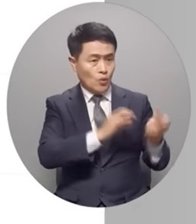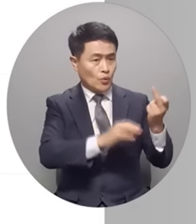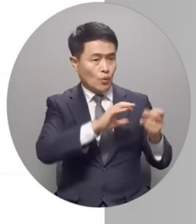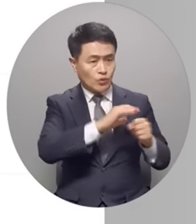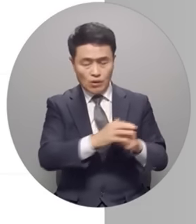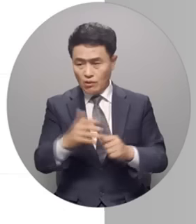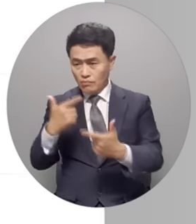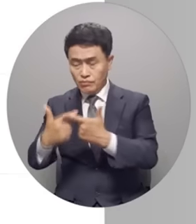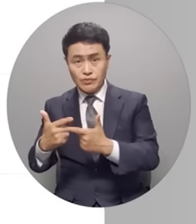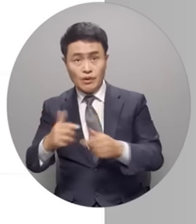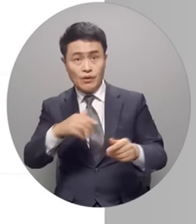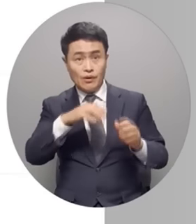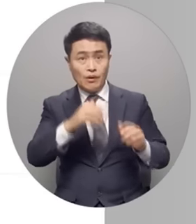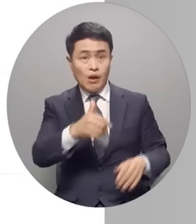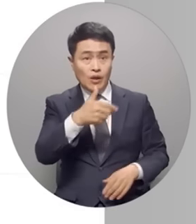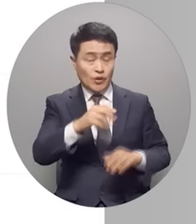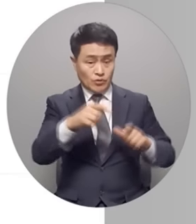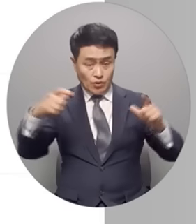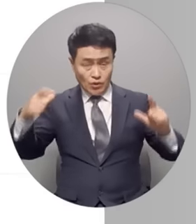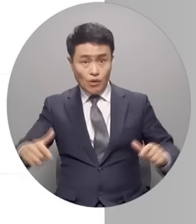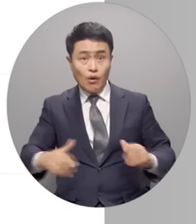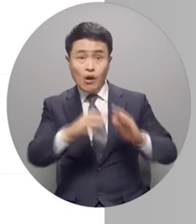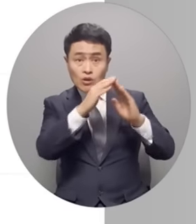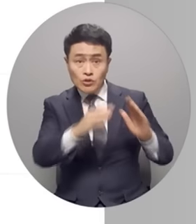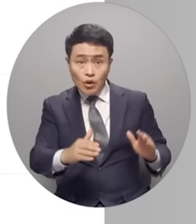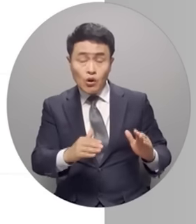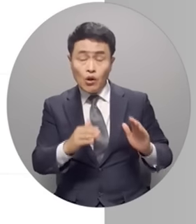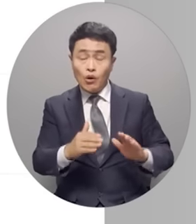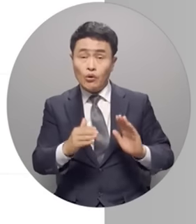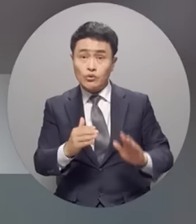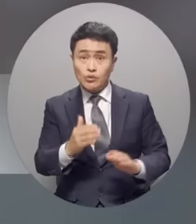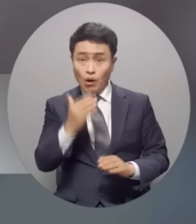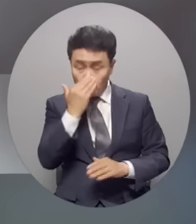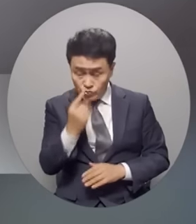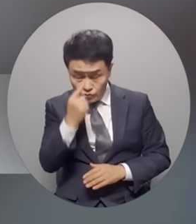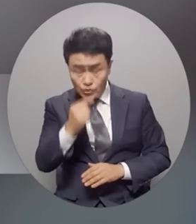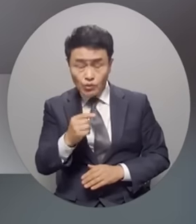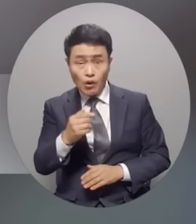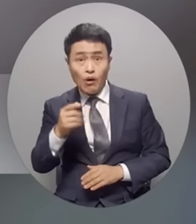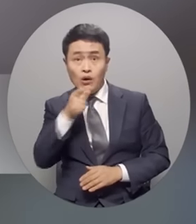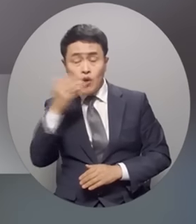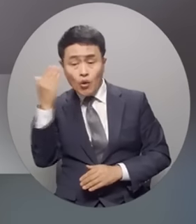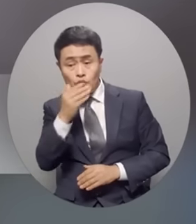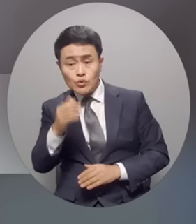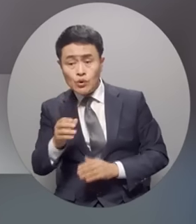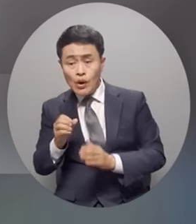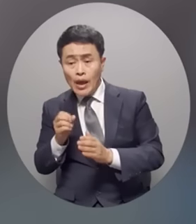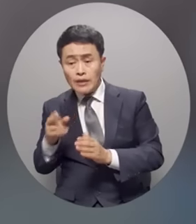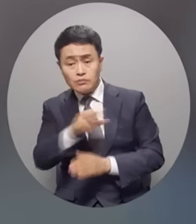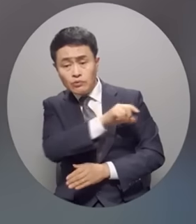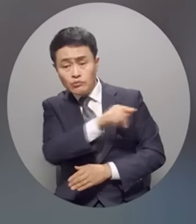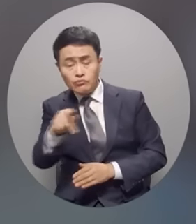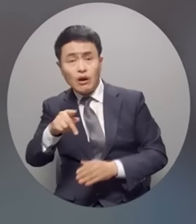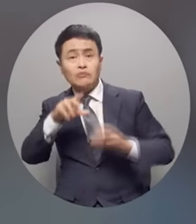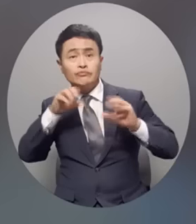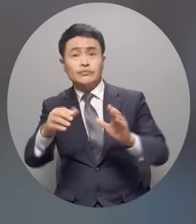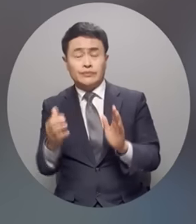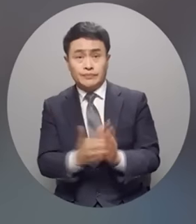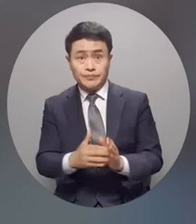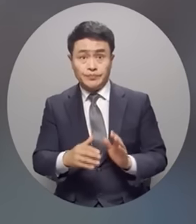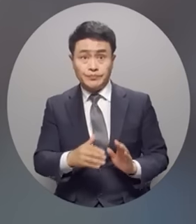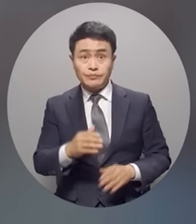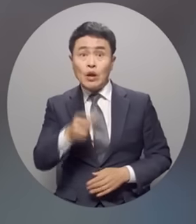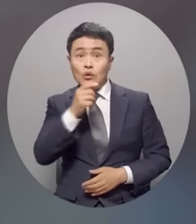구간, 경전선 전 구간, 전라선 순천에서 여수 엑스포역 구간 등의 운행이 중지됐다고 밝혔습니다. 여수까지